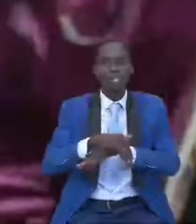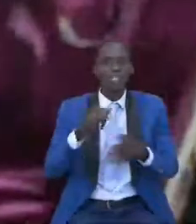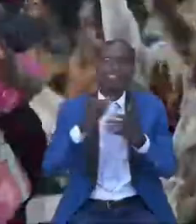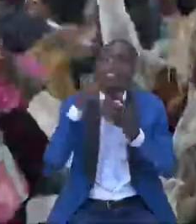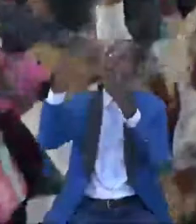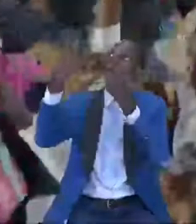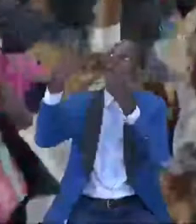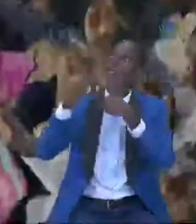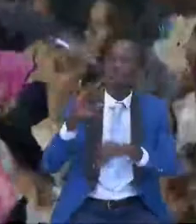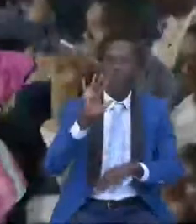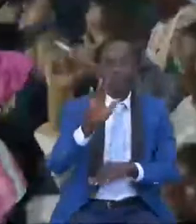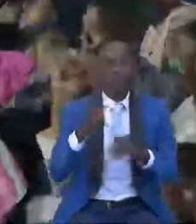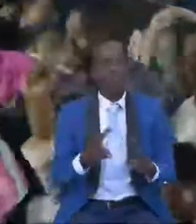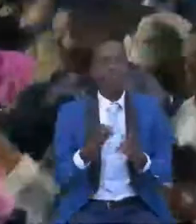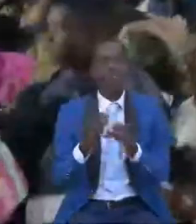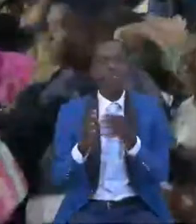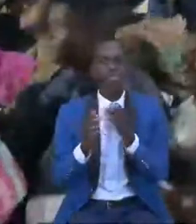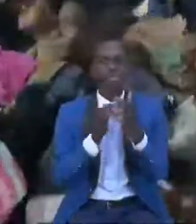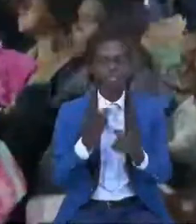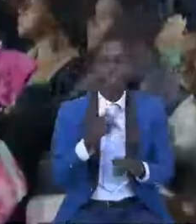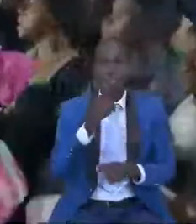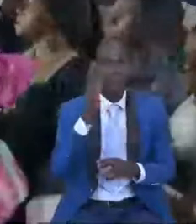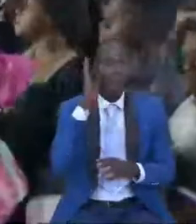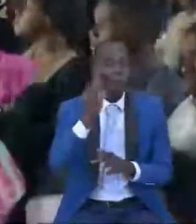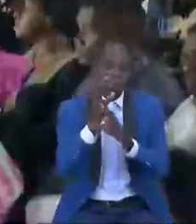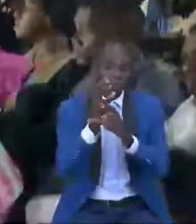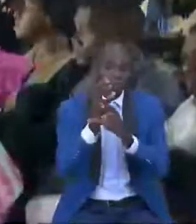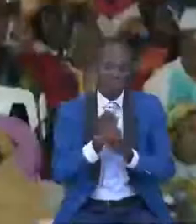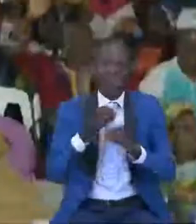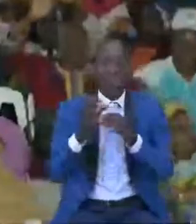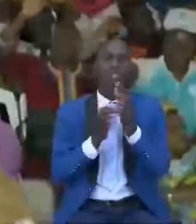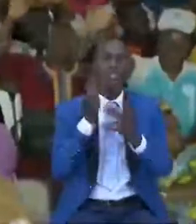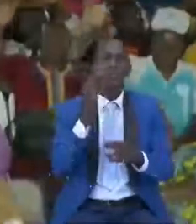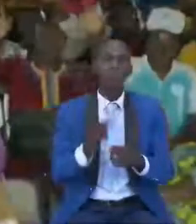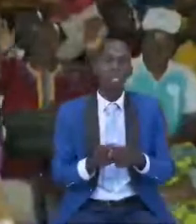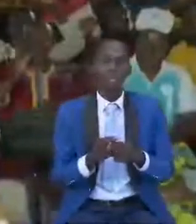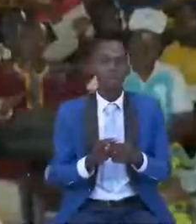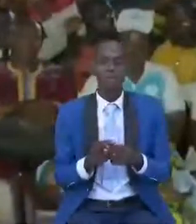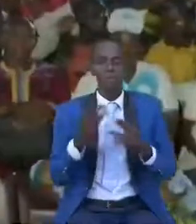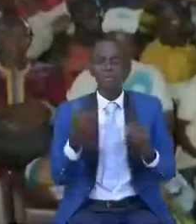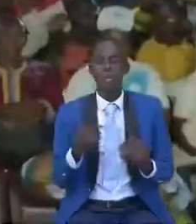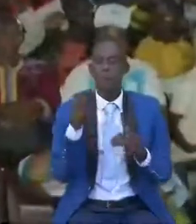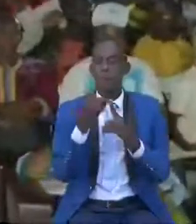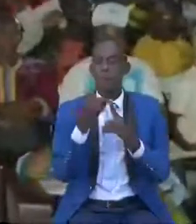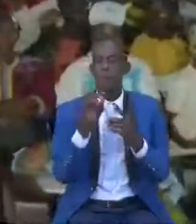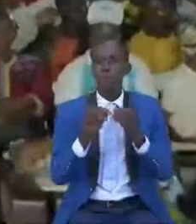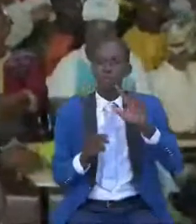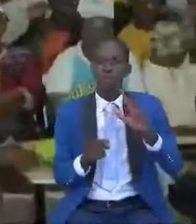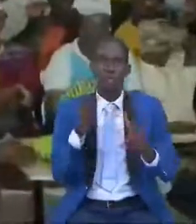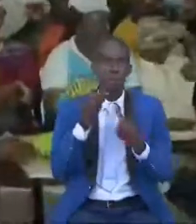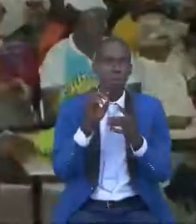guérison, au signe, au prodige ce soir? Ça vient pour toi. Tu vas recevoir au nom